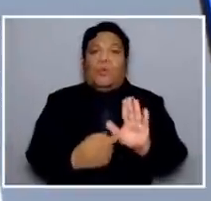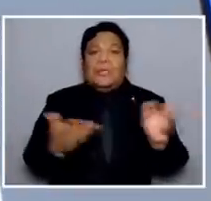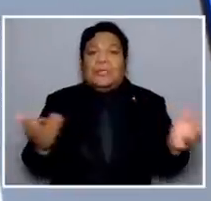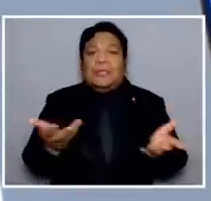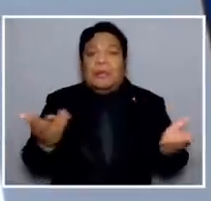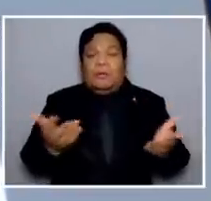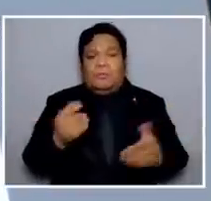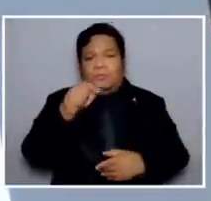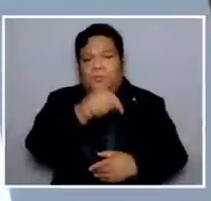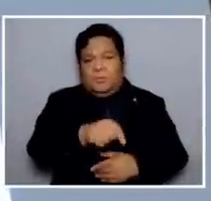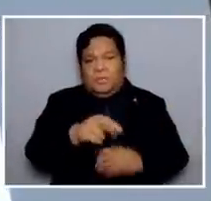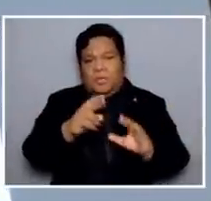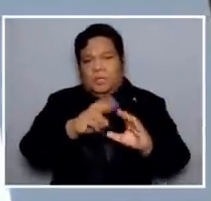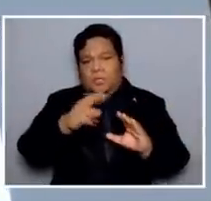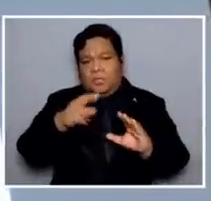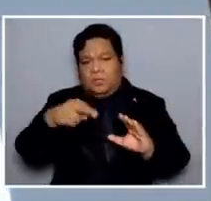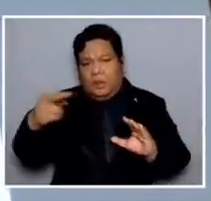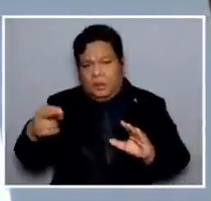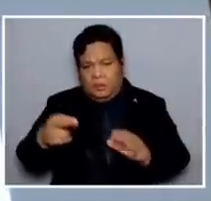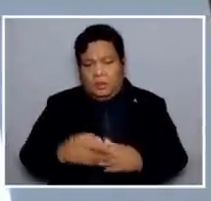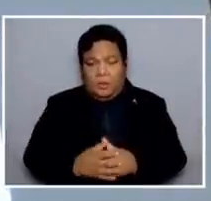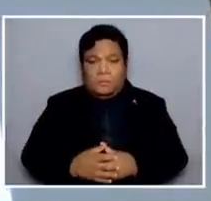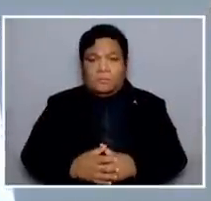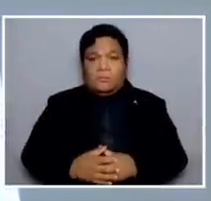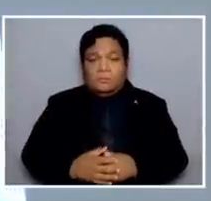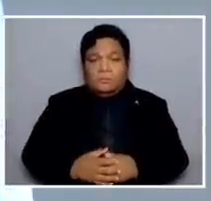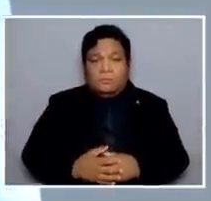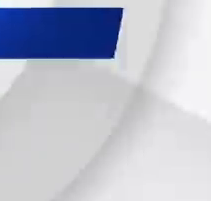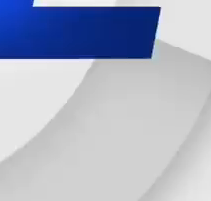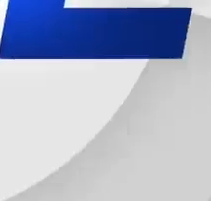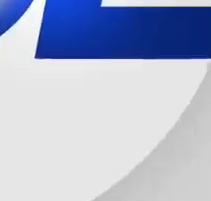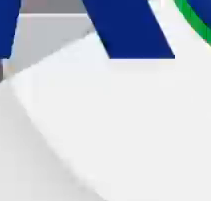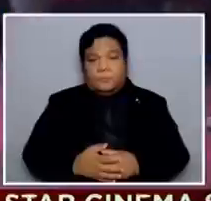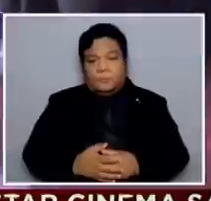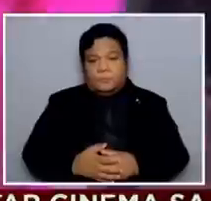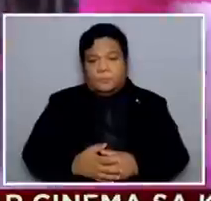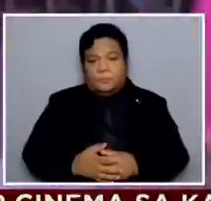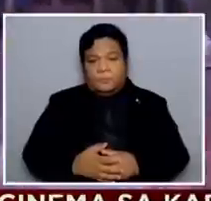Rizal. Nagpapatrol, Adrian Ayalin.